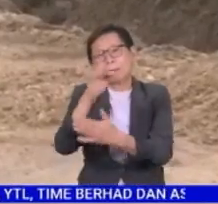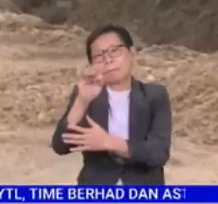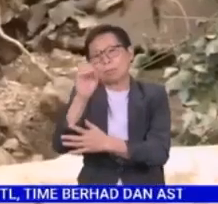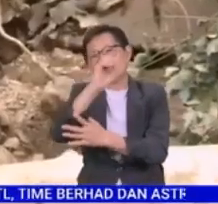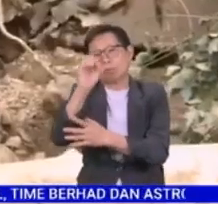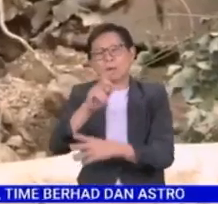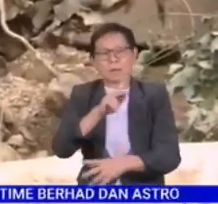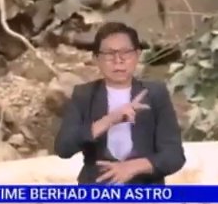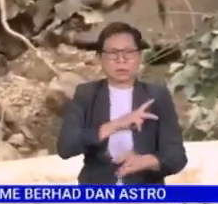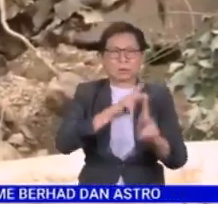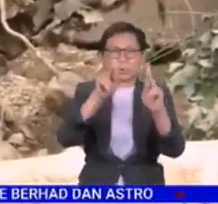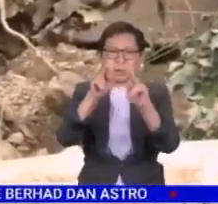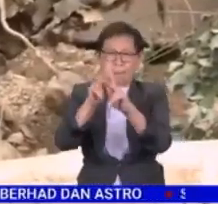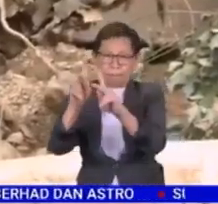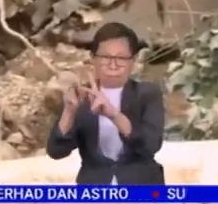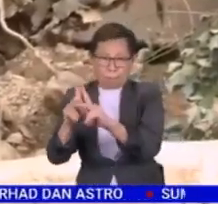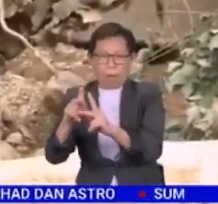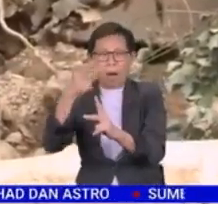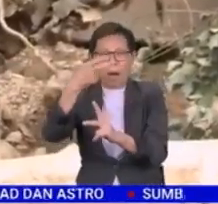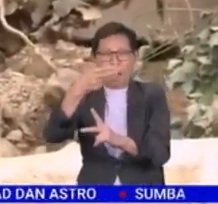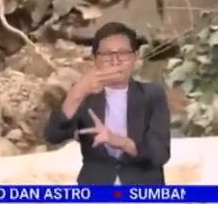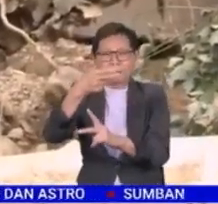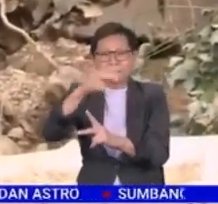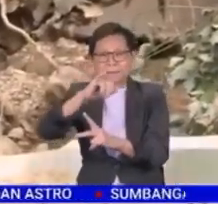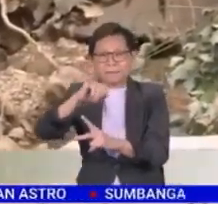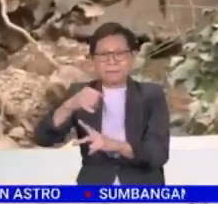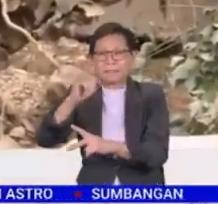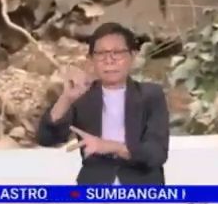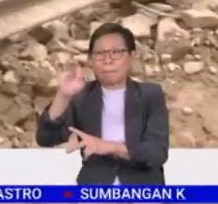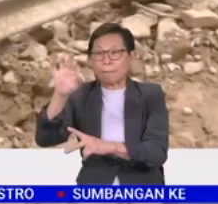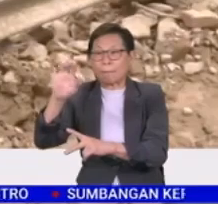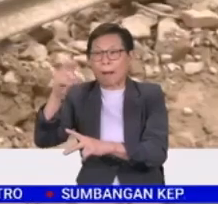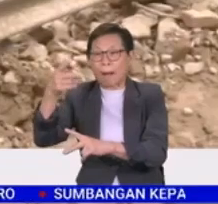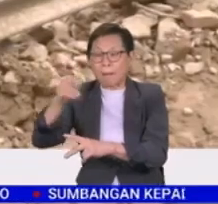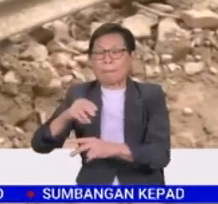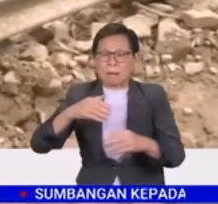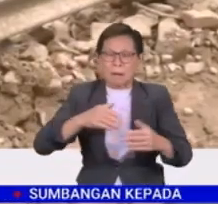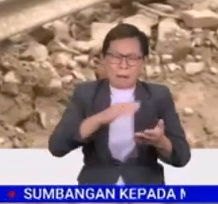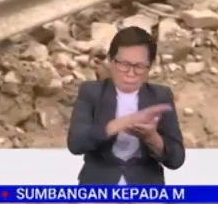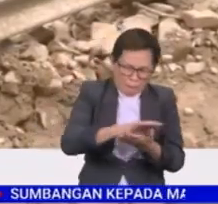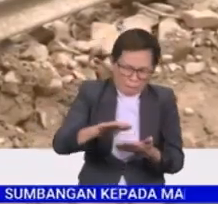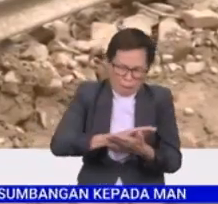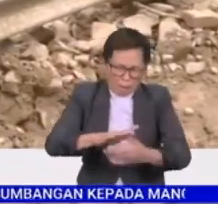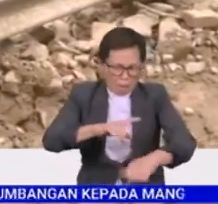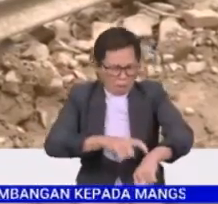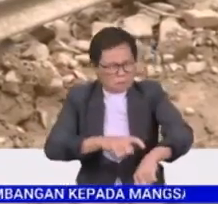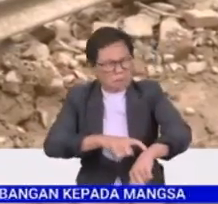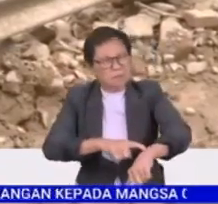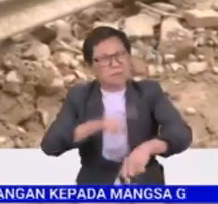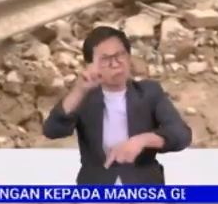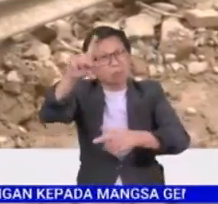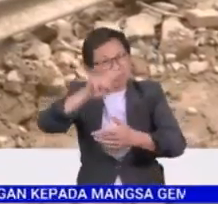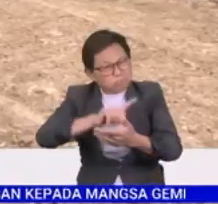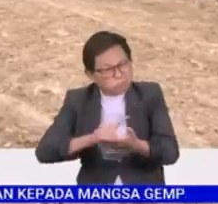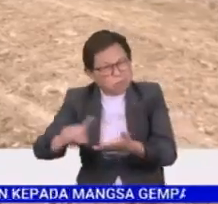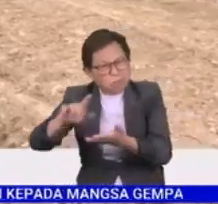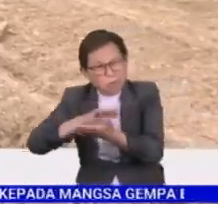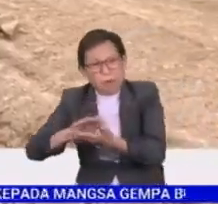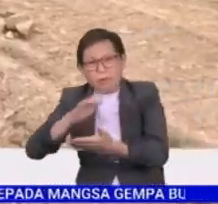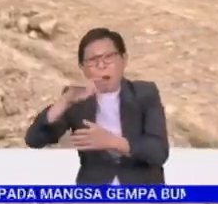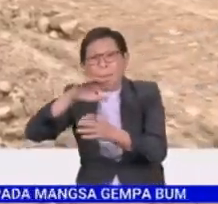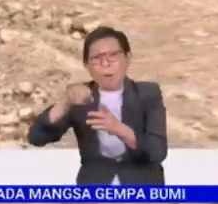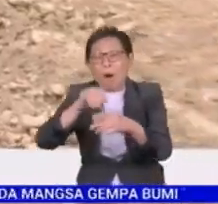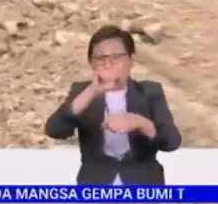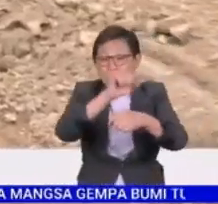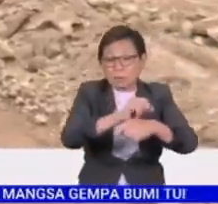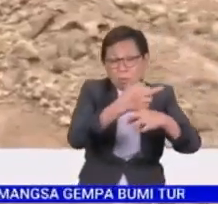ketua Kampung gembrongo Aji Ibrahim berkata proses pembersihan dijangkau mengambil masa sekurang-kurangnya seminggu tidak termasuk